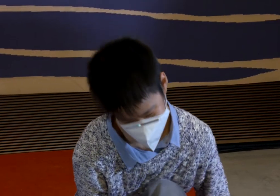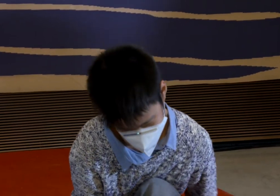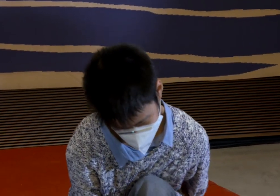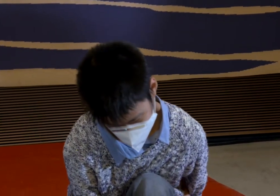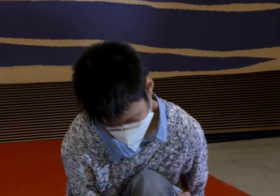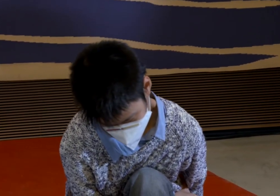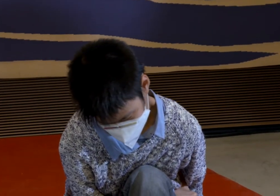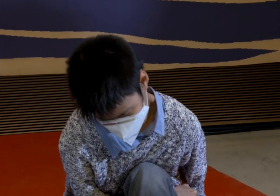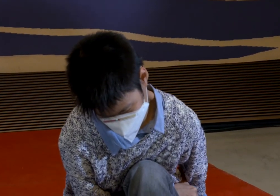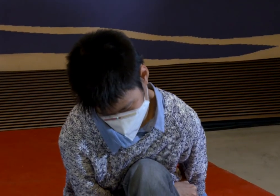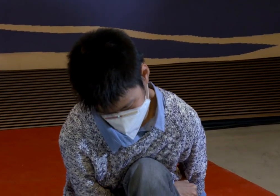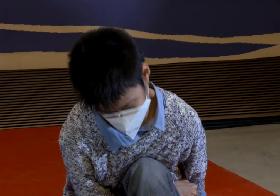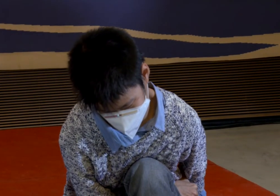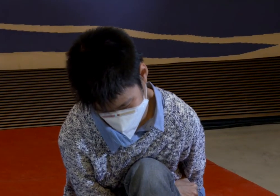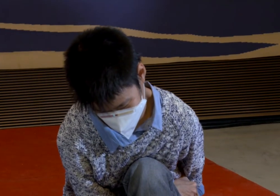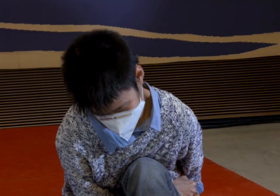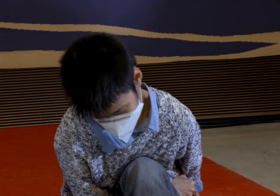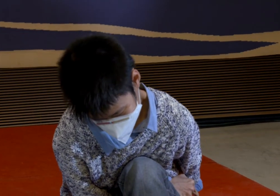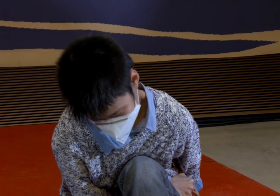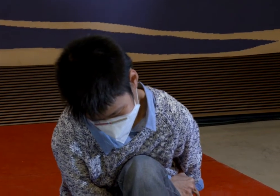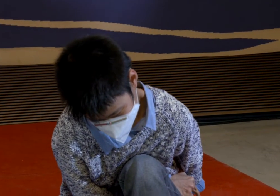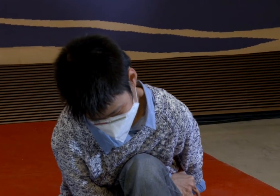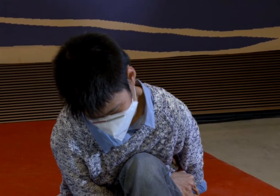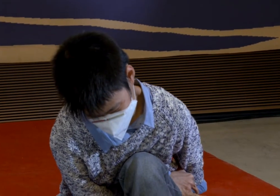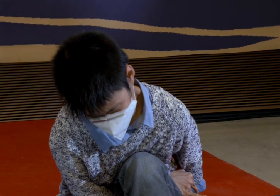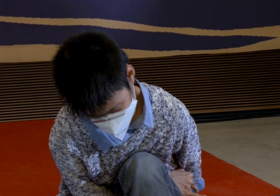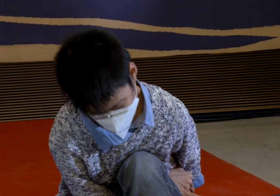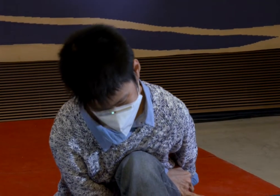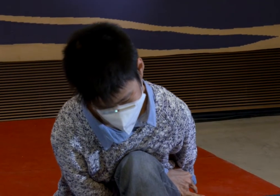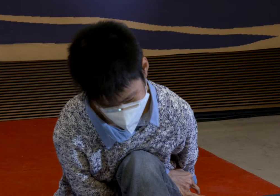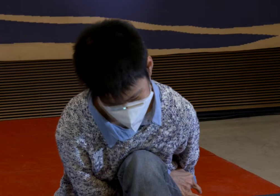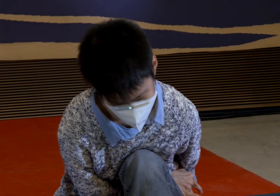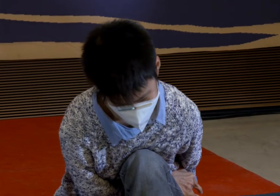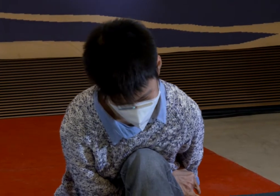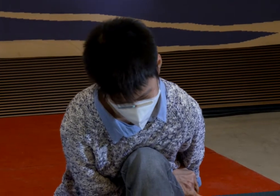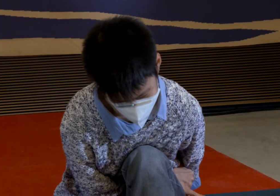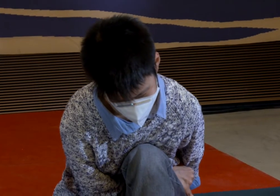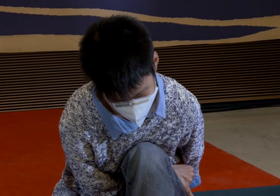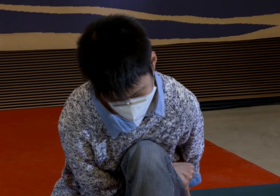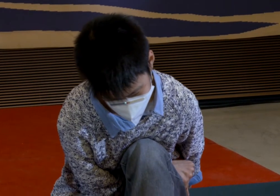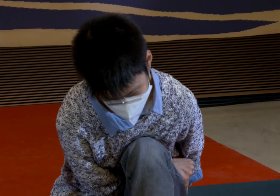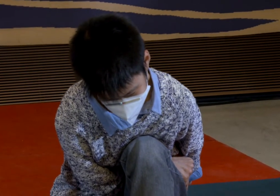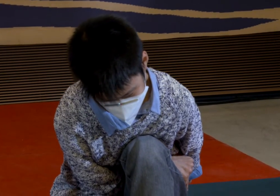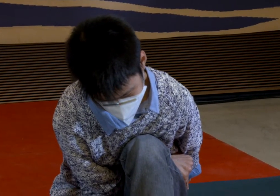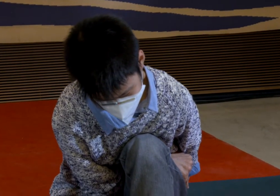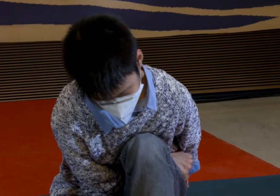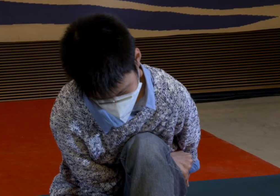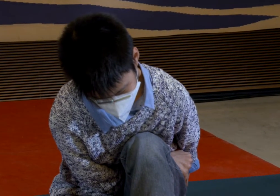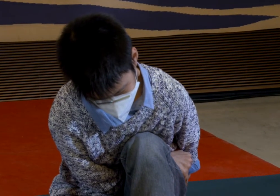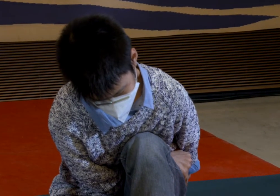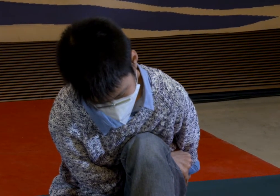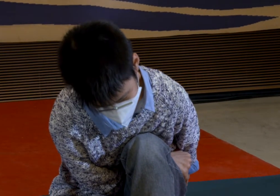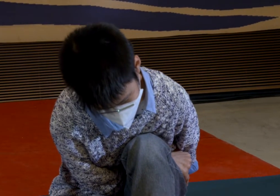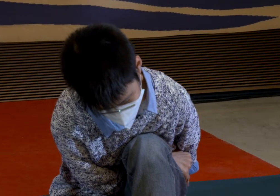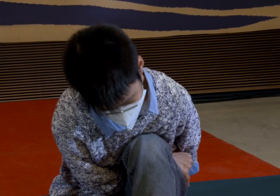possibles ? Je vis mon corps handicapé d'une toute autre manière que les corps valides, j'expérimente d'autres représentations de